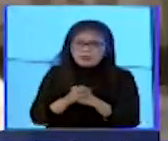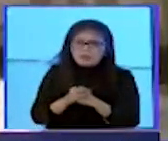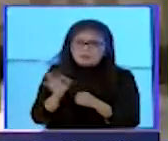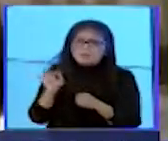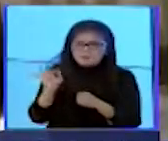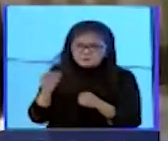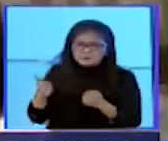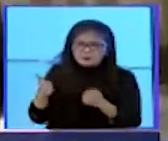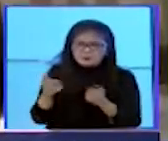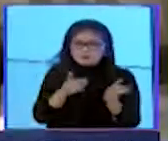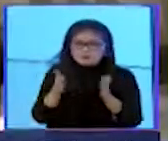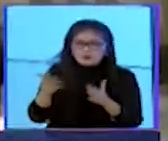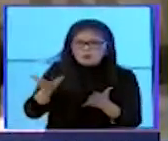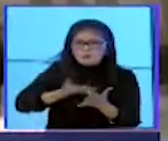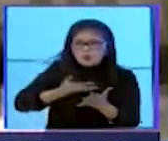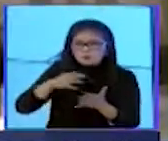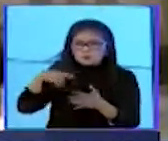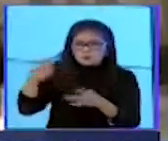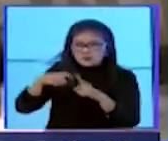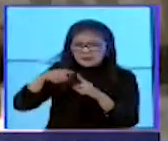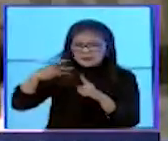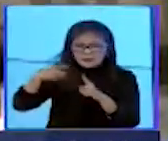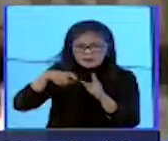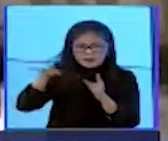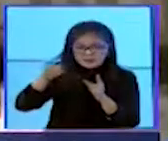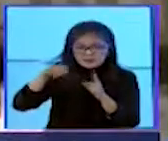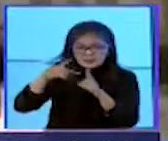saya akan cobalah menyapa juga Keisya Selamat siang Keisha